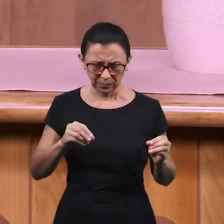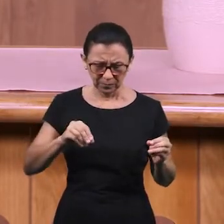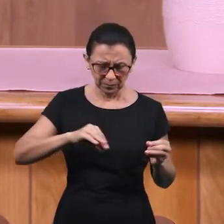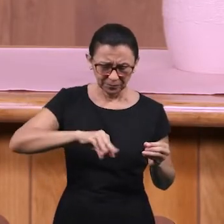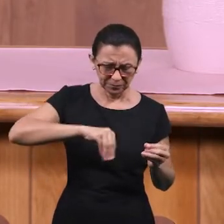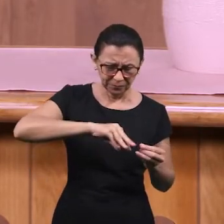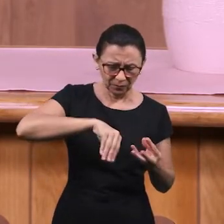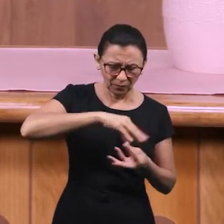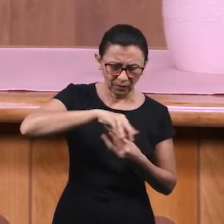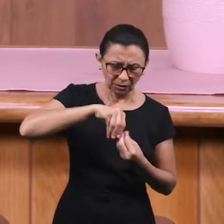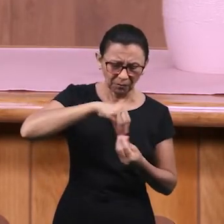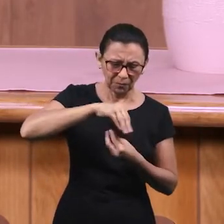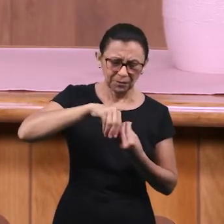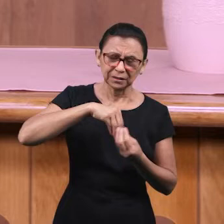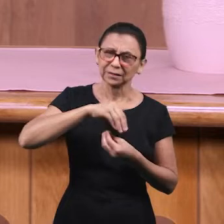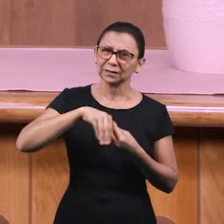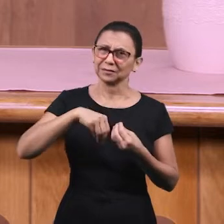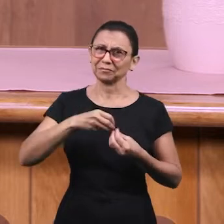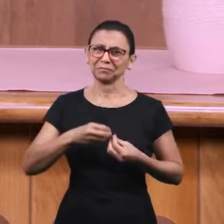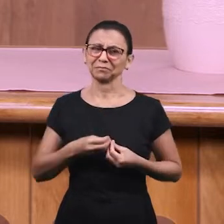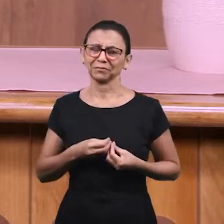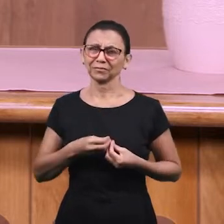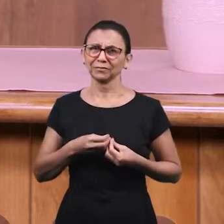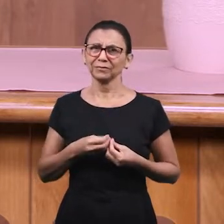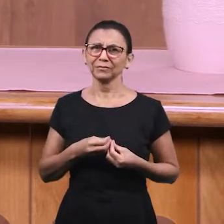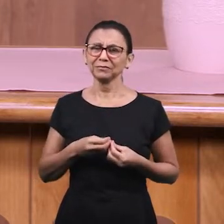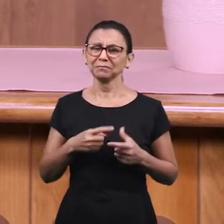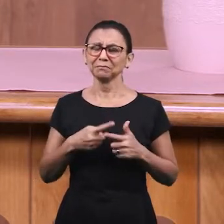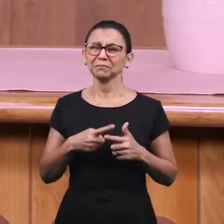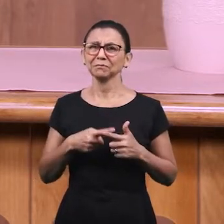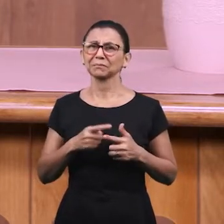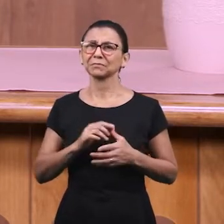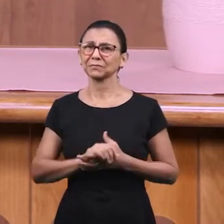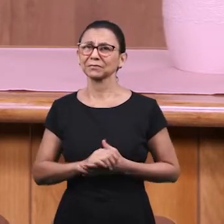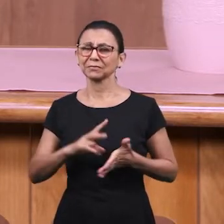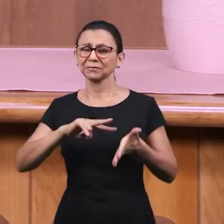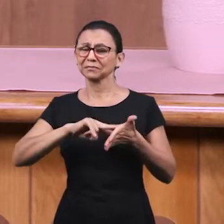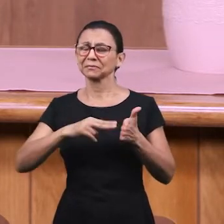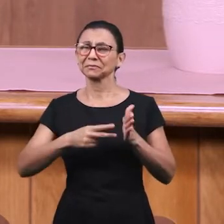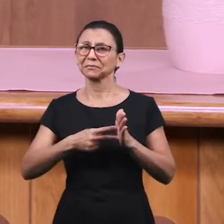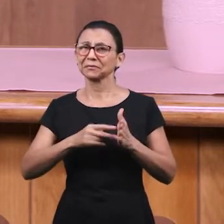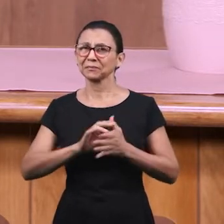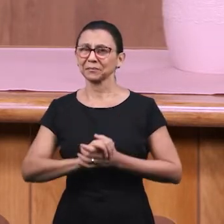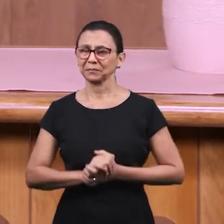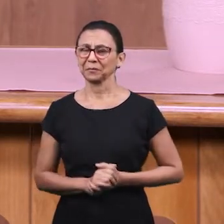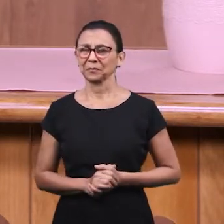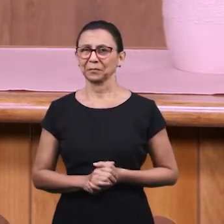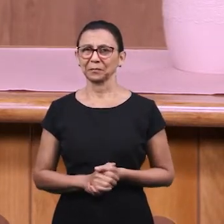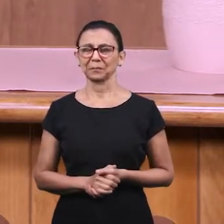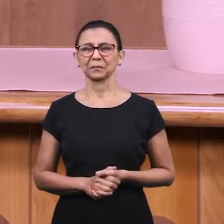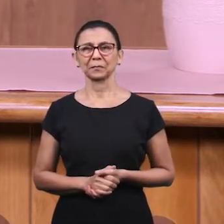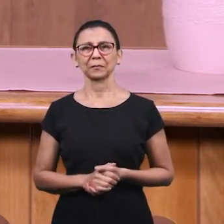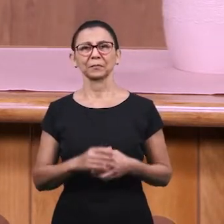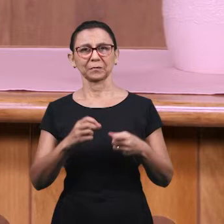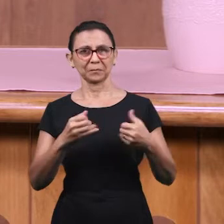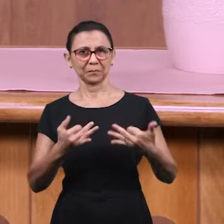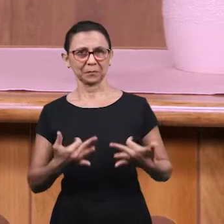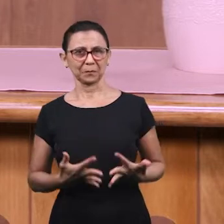на землю? Он учил учеников о процессе спасения. Что он хотел сказать им? Когда